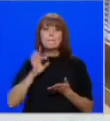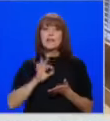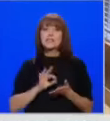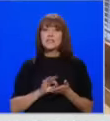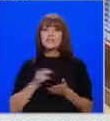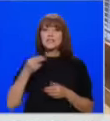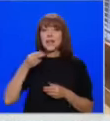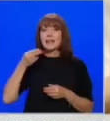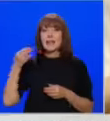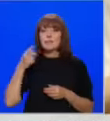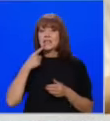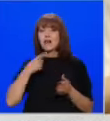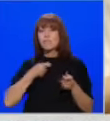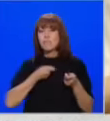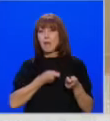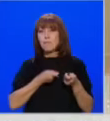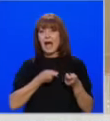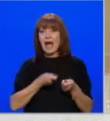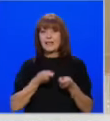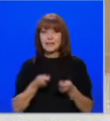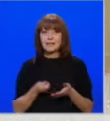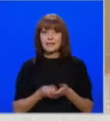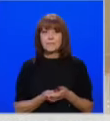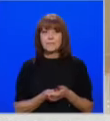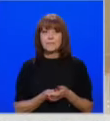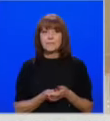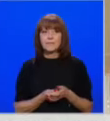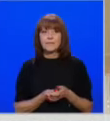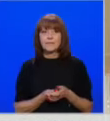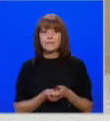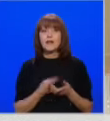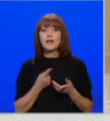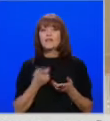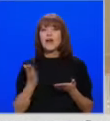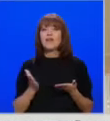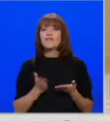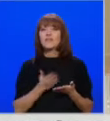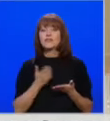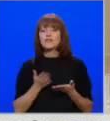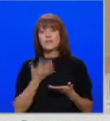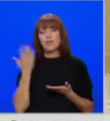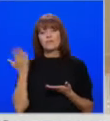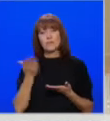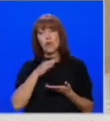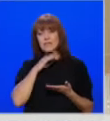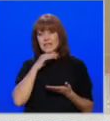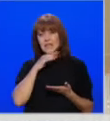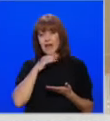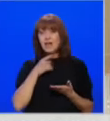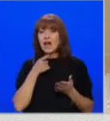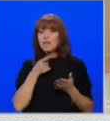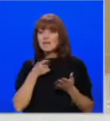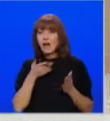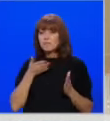и темата за пропагандата. Пропагандата е вече на нивото на митологията. Тя